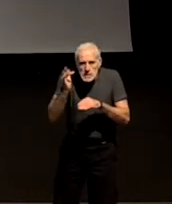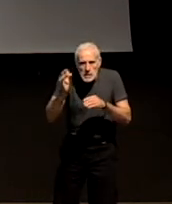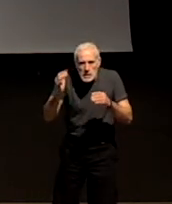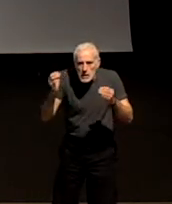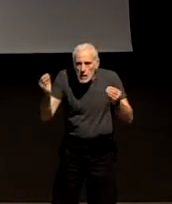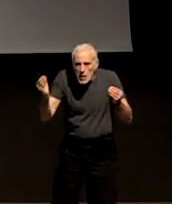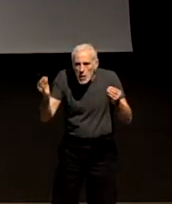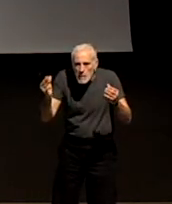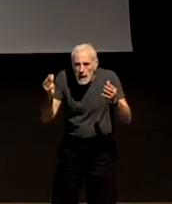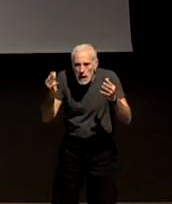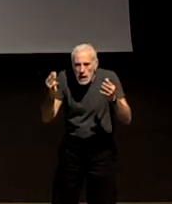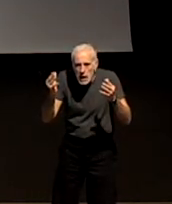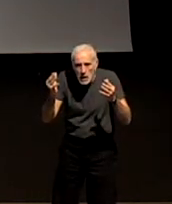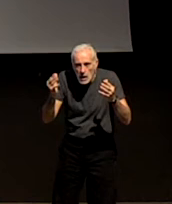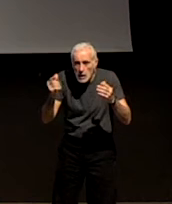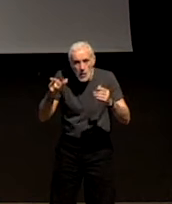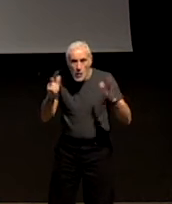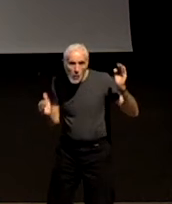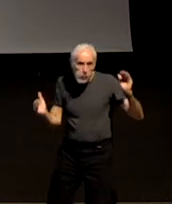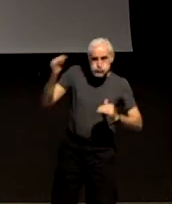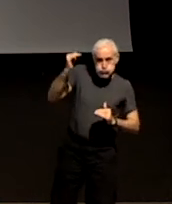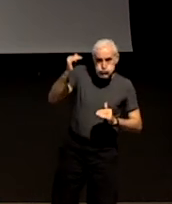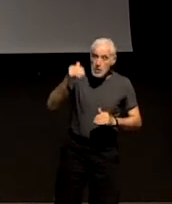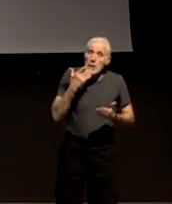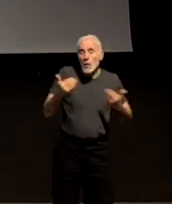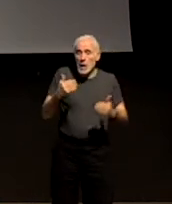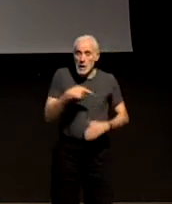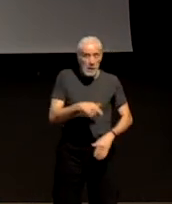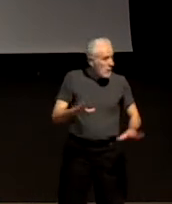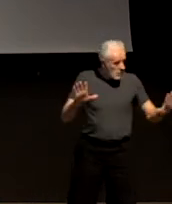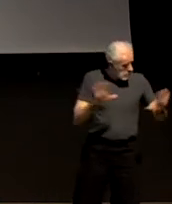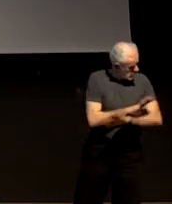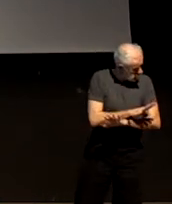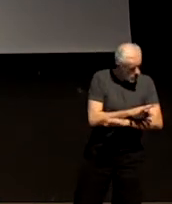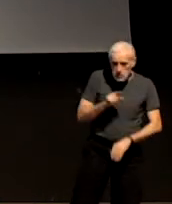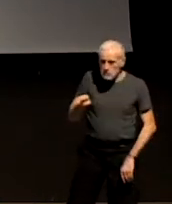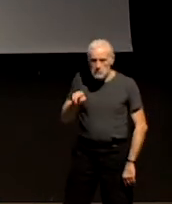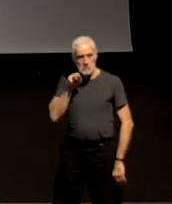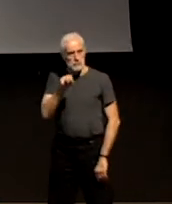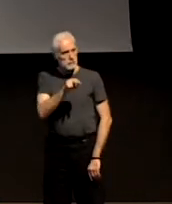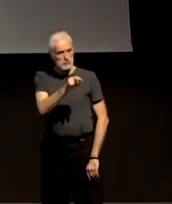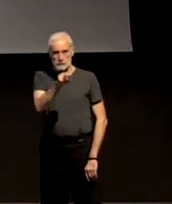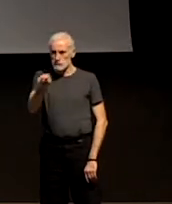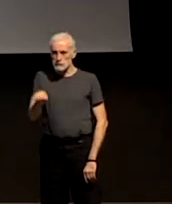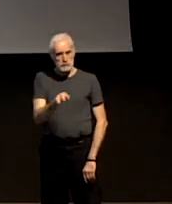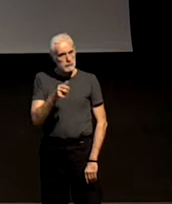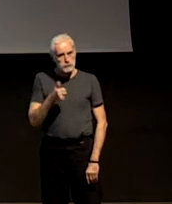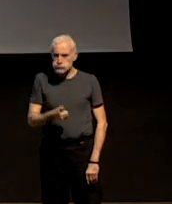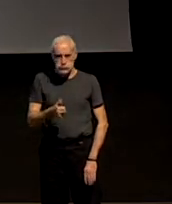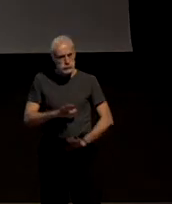bien supérieure à la nôtre nous quand on commence à plus rien voir ces oiseaux nocturnes il voit très bien alors attention